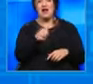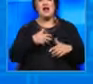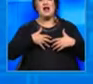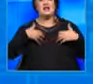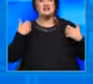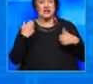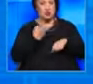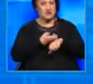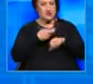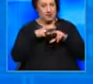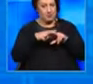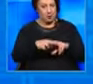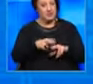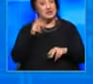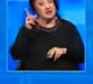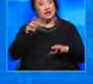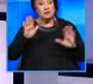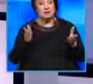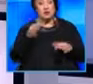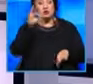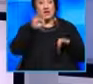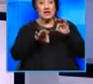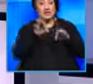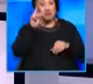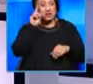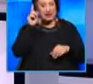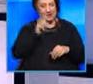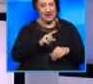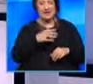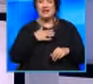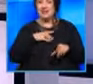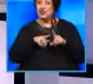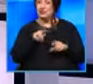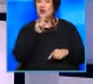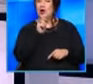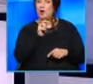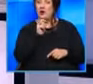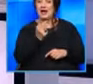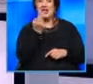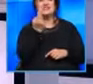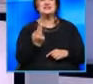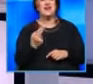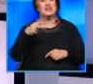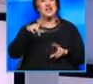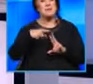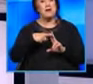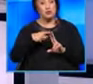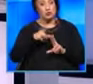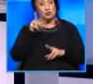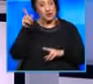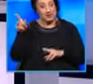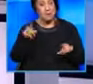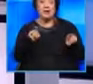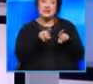изборния ден. Цвети Петрунова ще е заедно с секционната комисия. Виждаме също и Николета